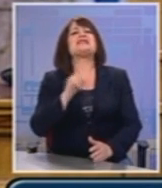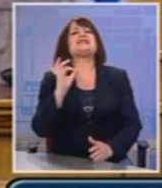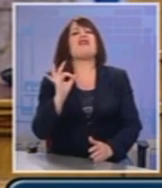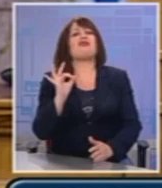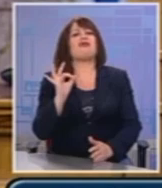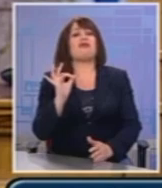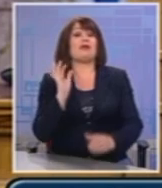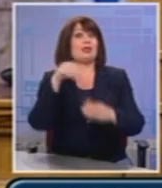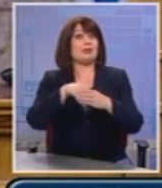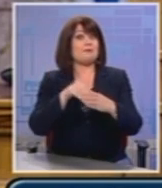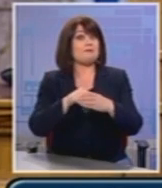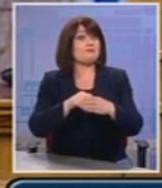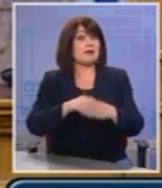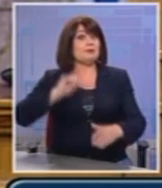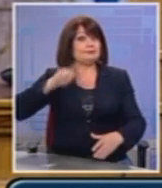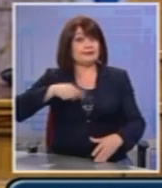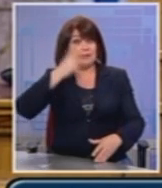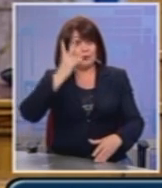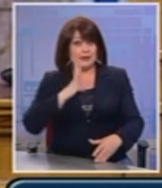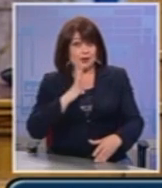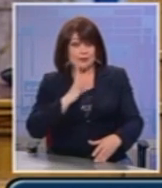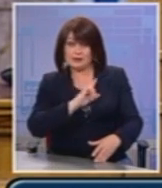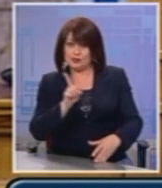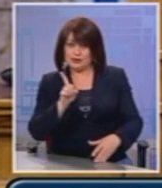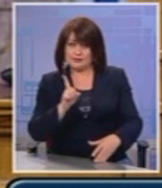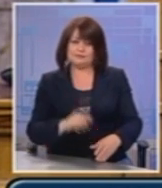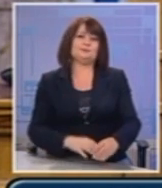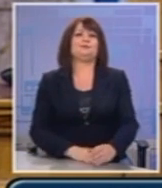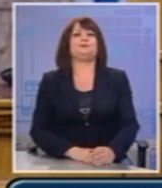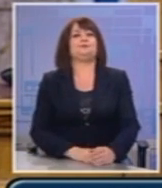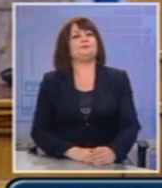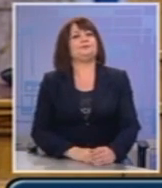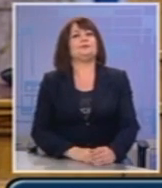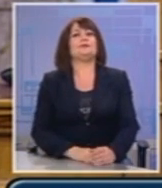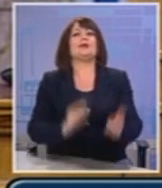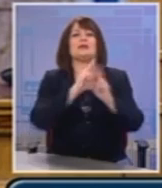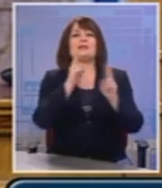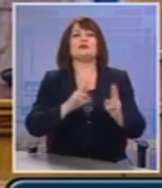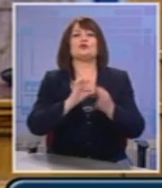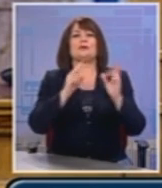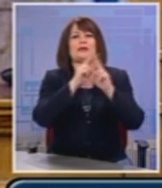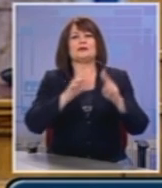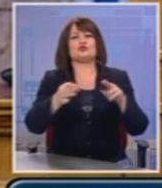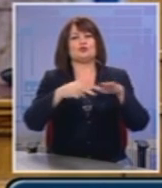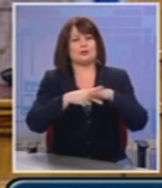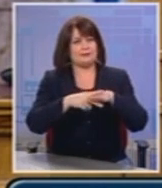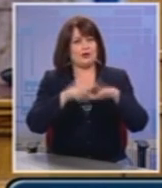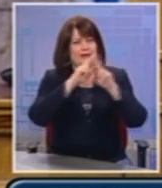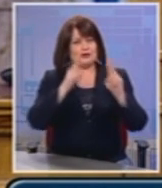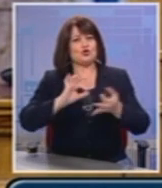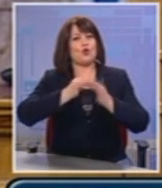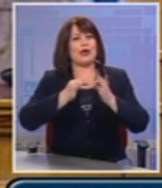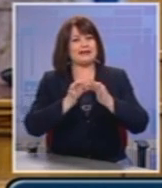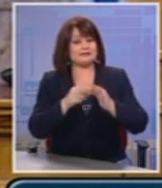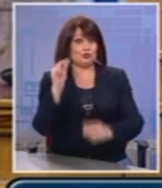δεν παρεμβαίνουν δεν παραβιάζουν τα ανθρώπινα δικαιώματα ως διεθνής οργανισμός το διεθνές τικό ταμείο